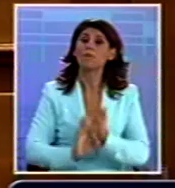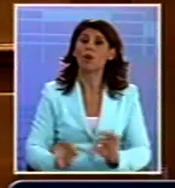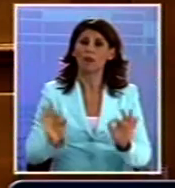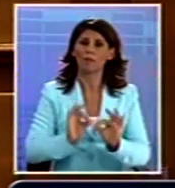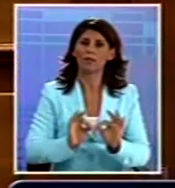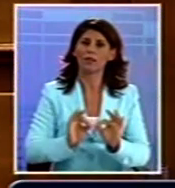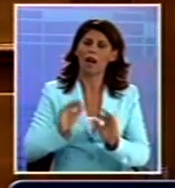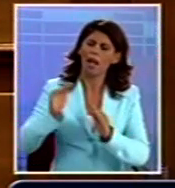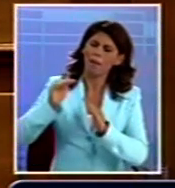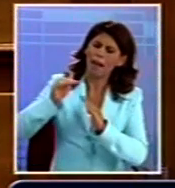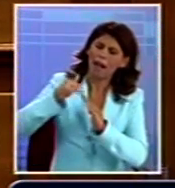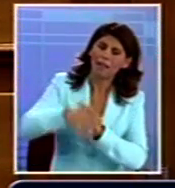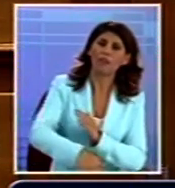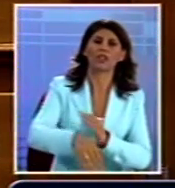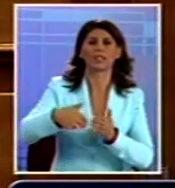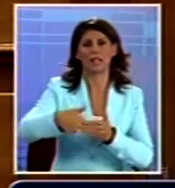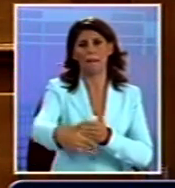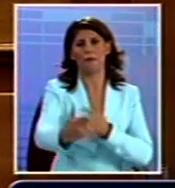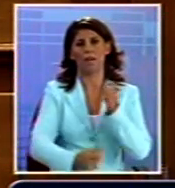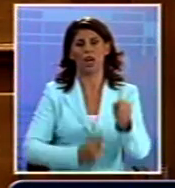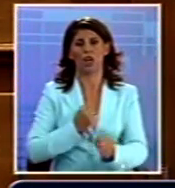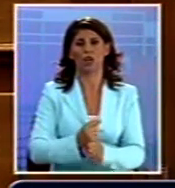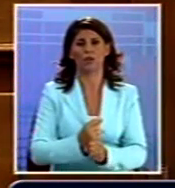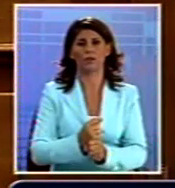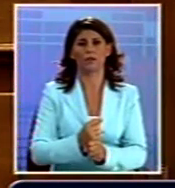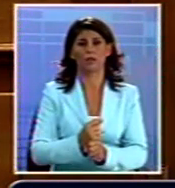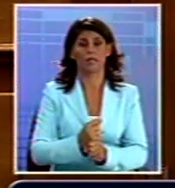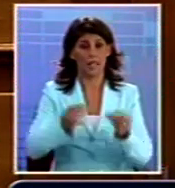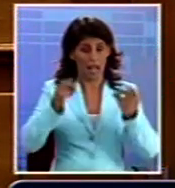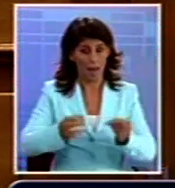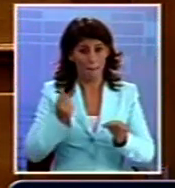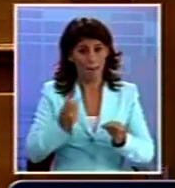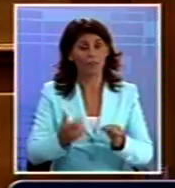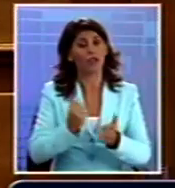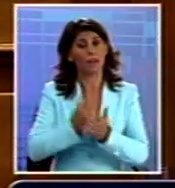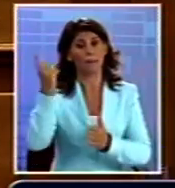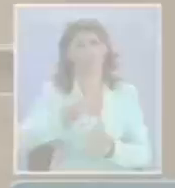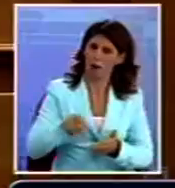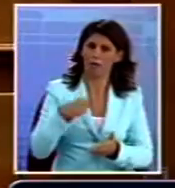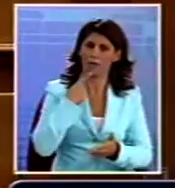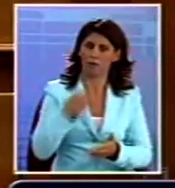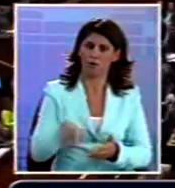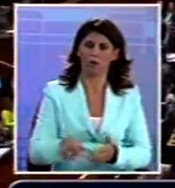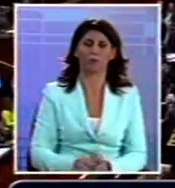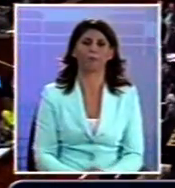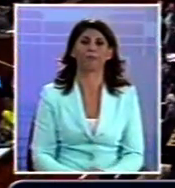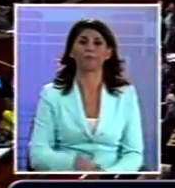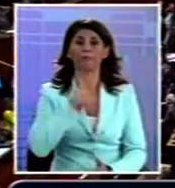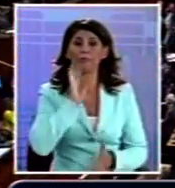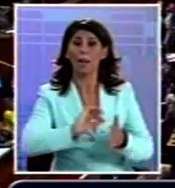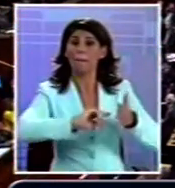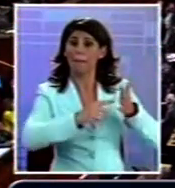θα πέσει κατακόρυφα στα επόμενα χρόνια. Και ως απόλυτο μέγεθος και ως ποσοστό του ΕΠ. Αλήθεια